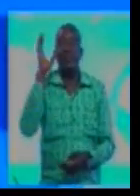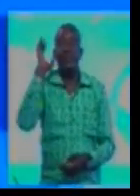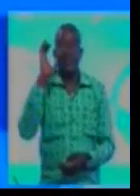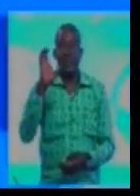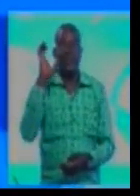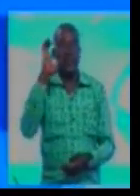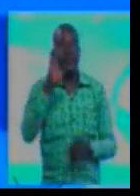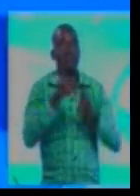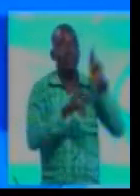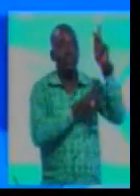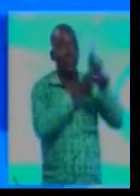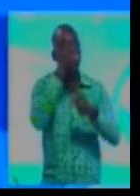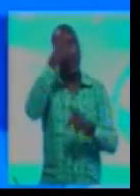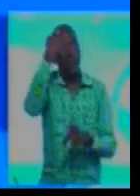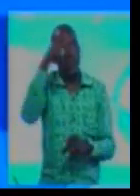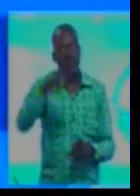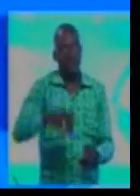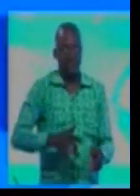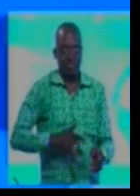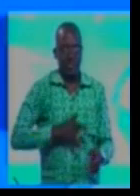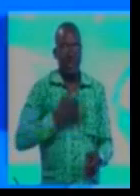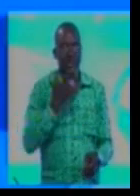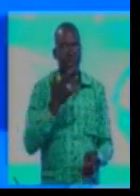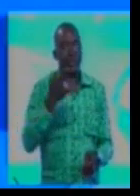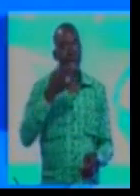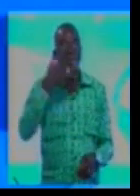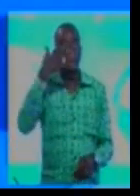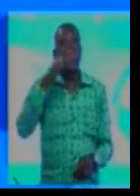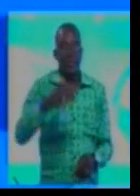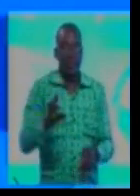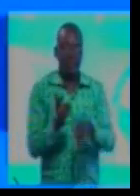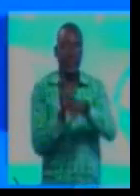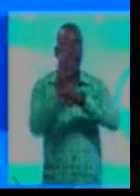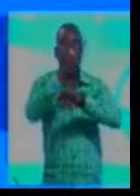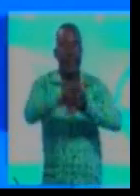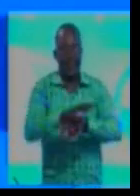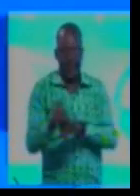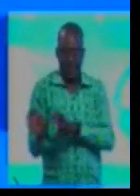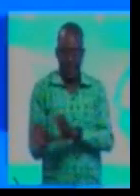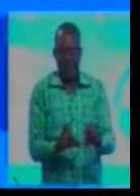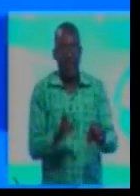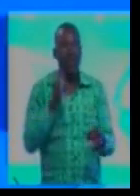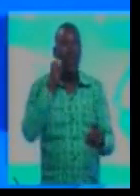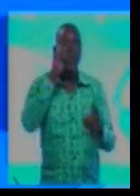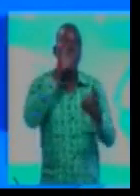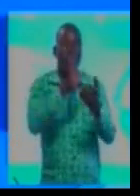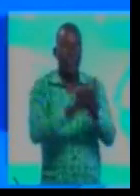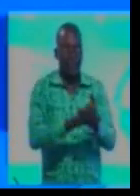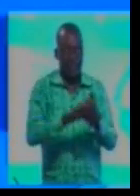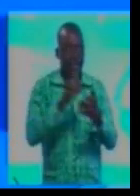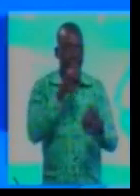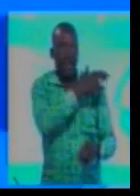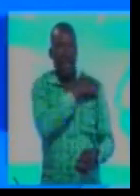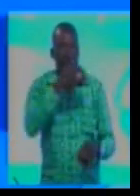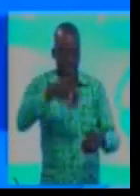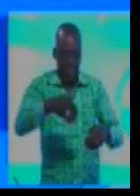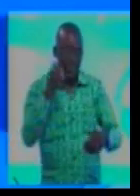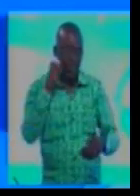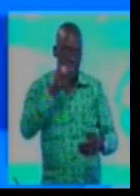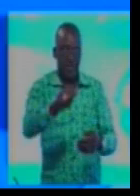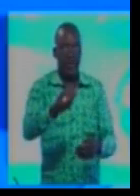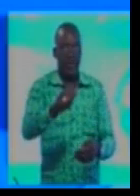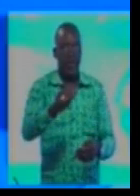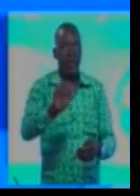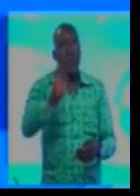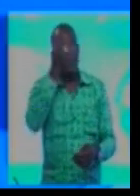Conférence publique pour sensibiliser sur les méfaits des violences faites aux femmes et aux filles, initiée par le